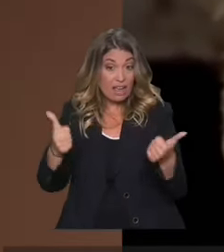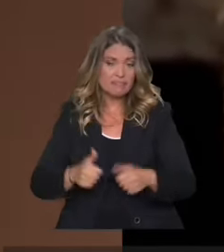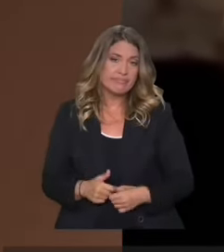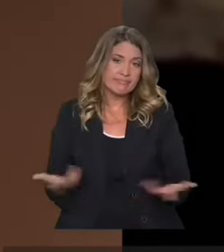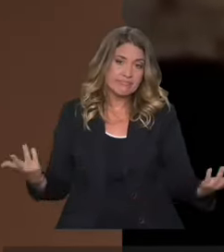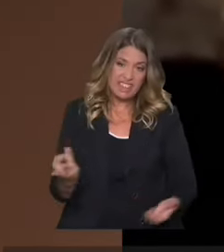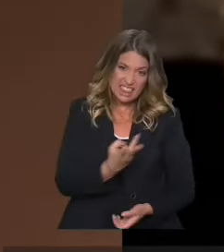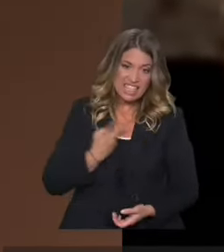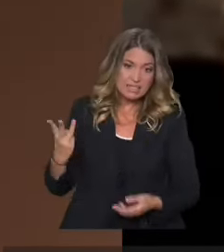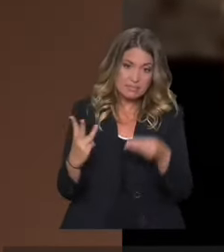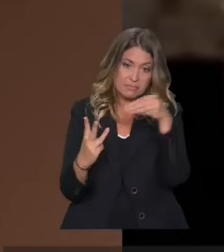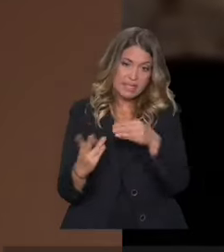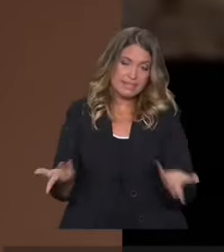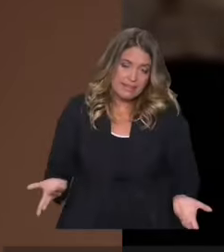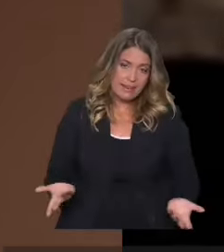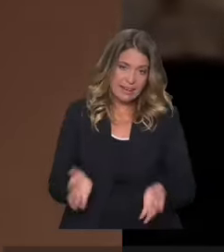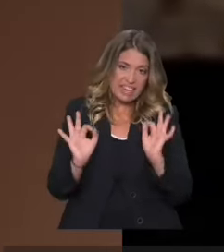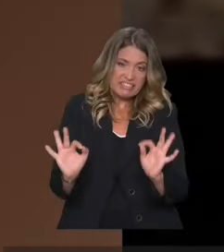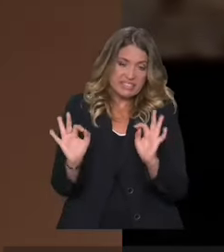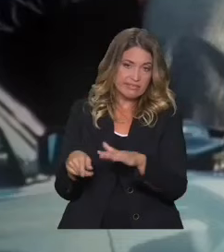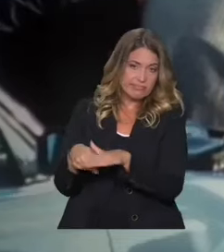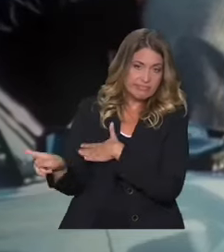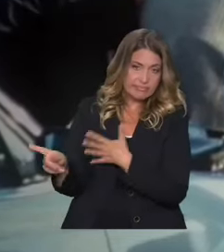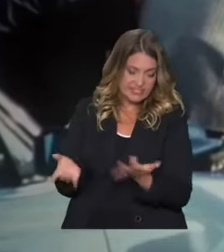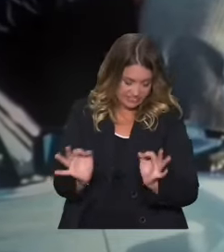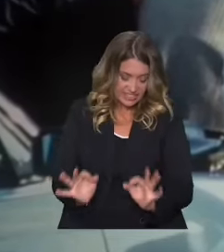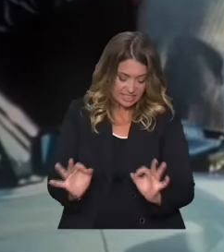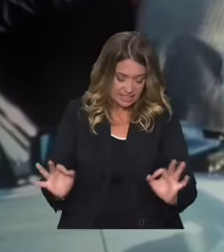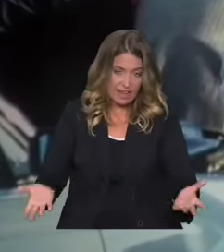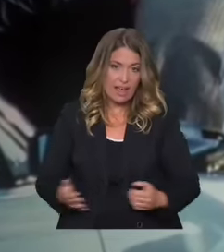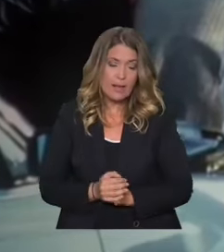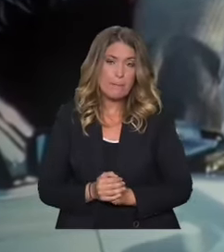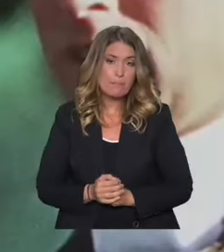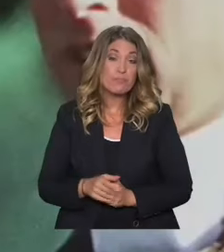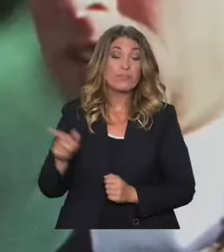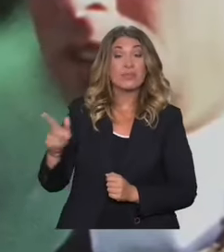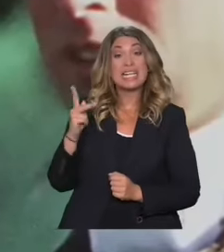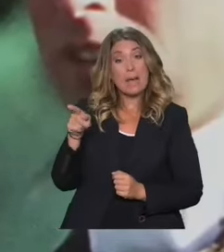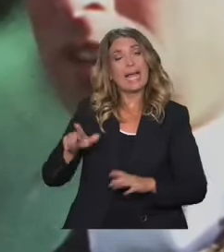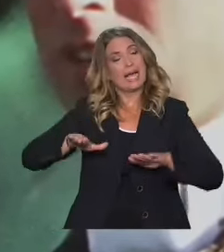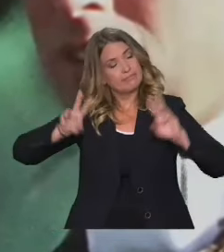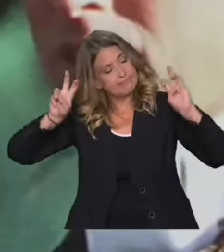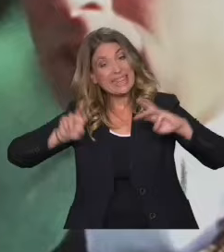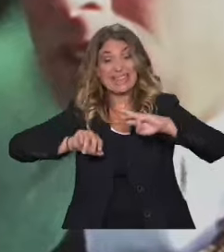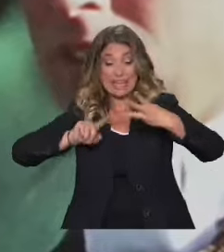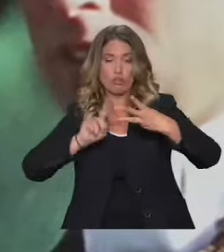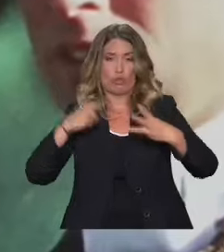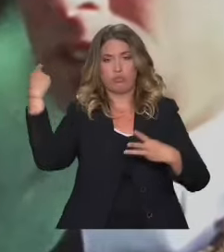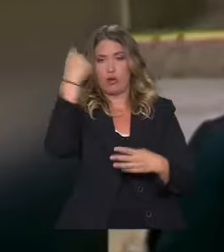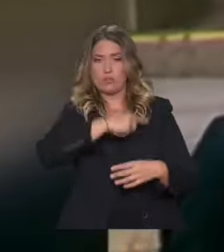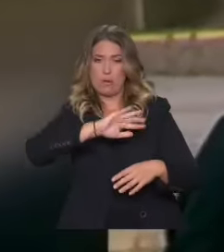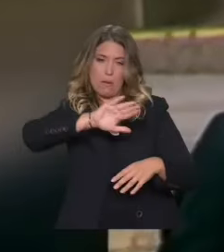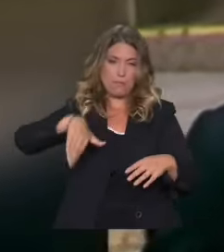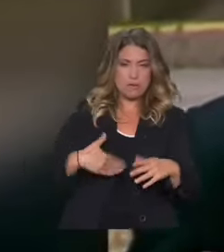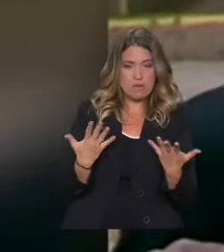us in this marriage, so it was a bit crowded. Η Καμίλα Πάρκερ Μπόουλς ήταν το τρίτο πρόσωπο που υπήρχε πάντα στα σκιά πάνω